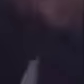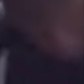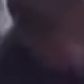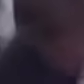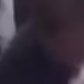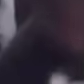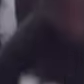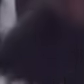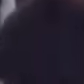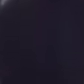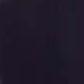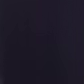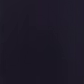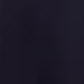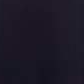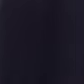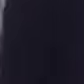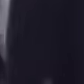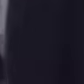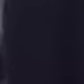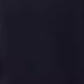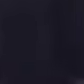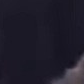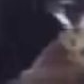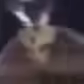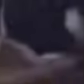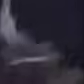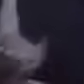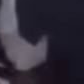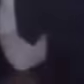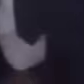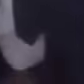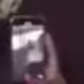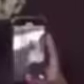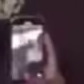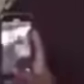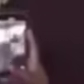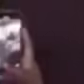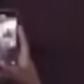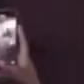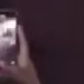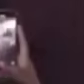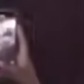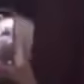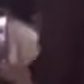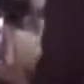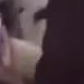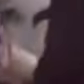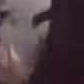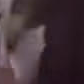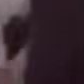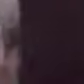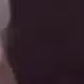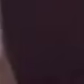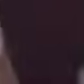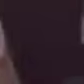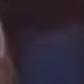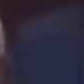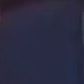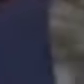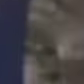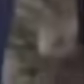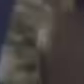Wena wenkuzulu ukhanda libanza koko amathathele ebhelengele etshena amvalele ubuthelezi kuthiwa ivelele bafana ingangena ekhaya uyobe yothangena ekhaya